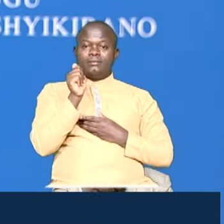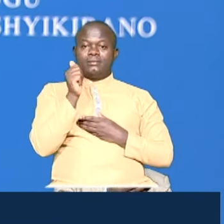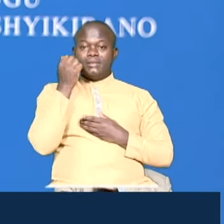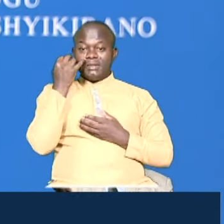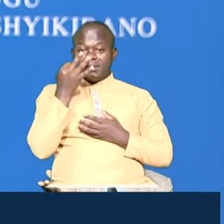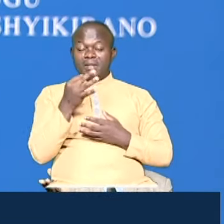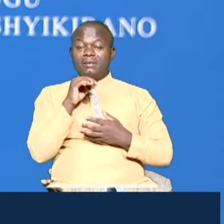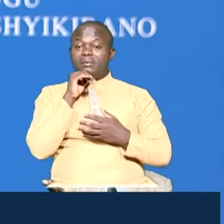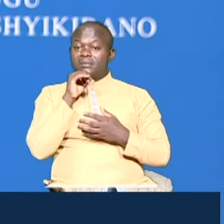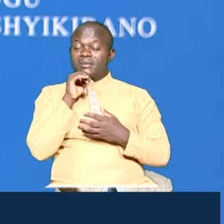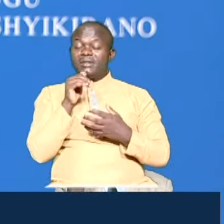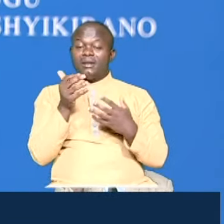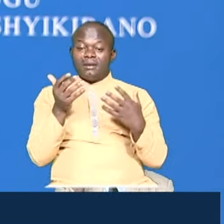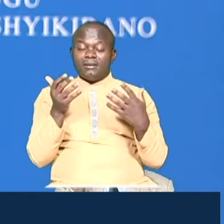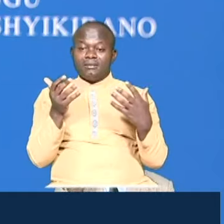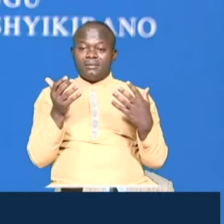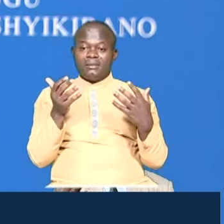nimutabi